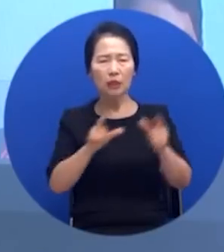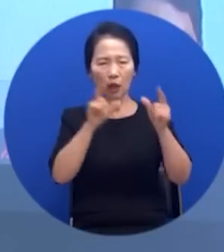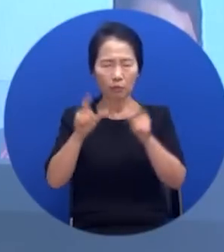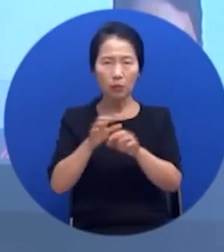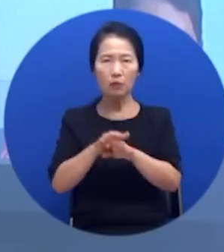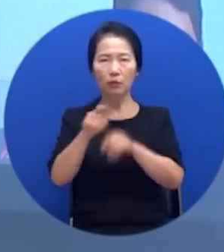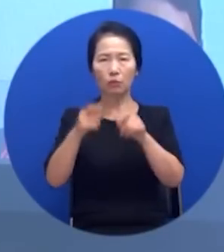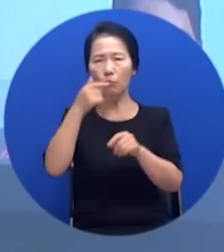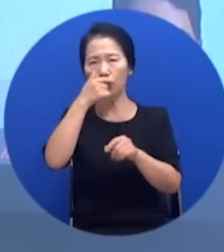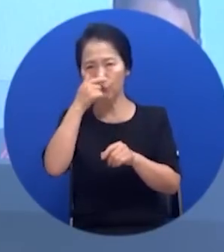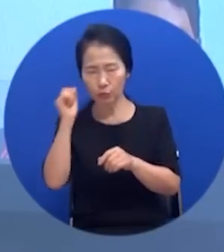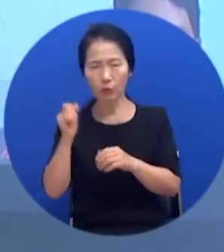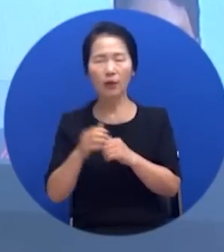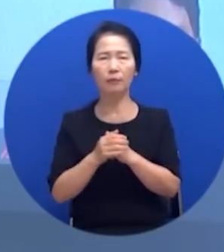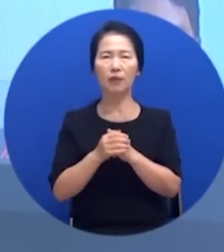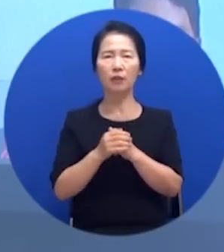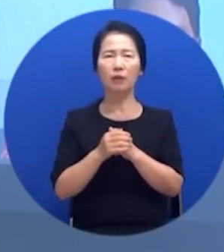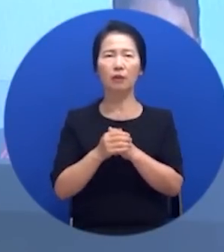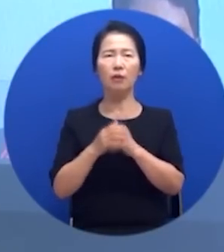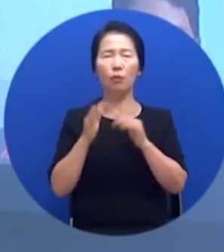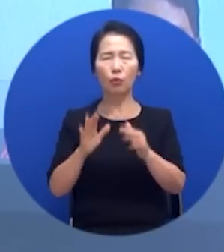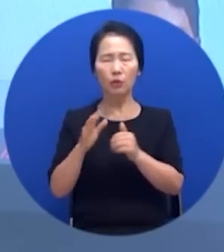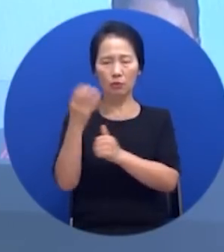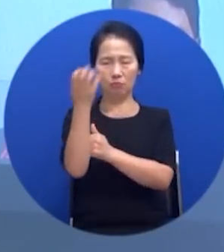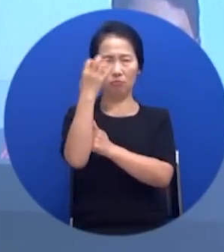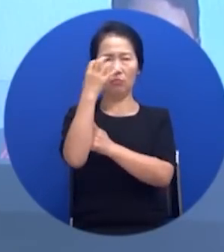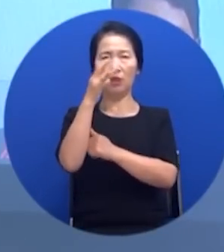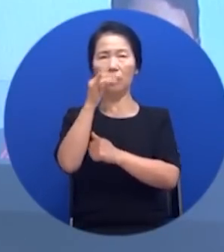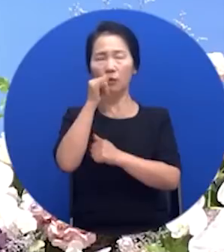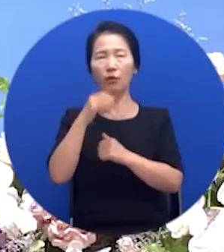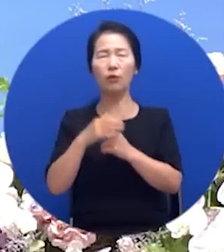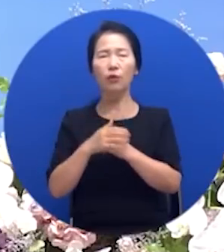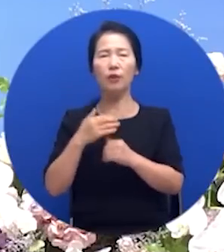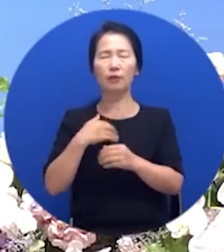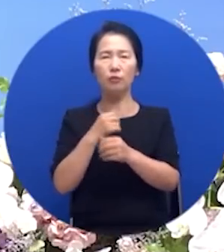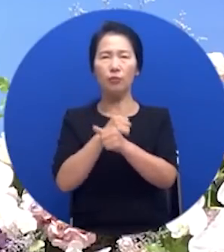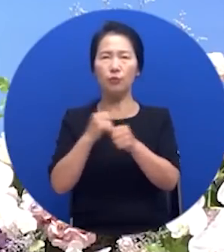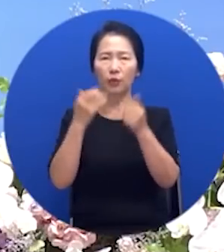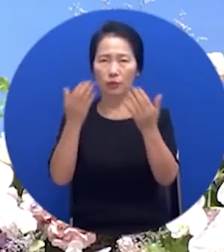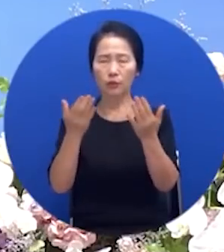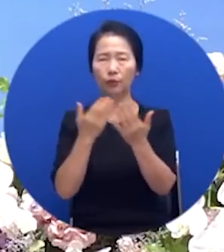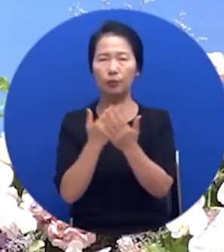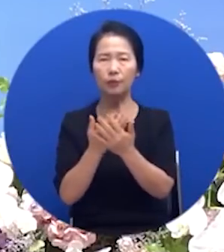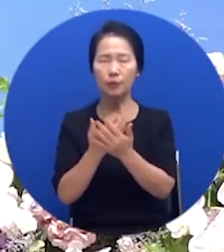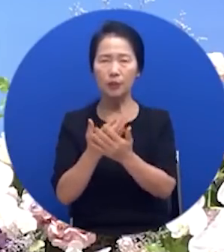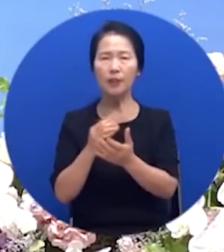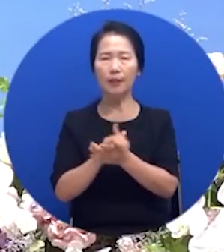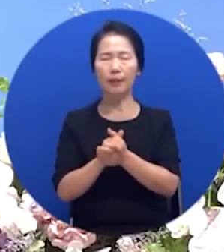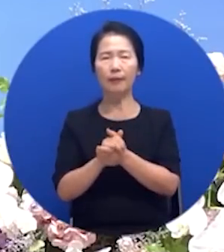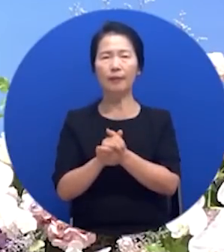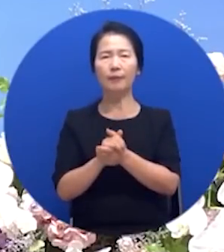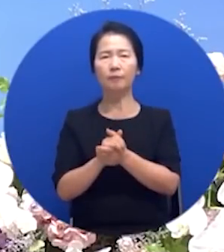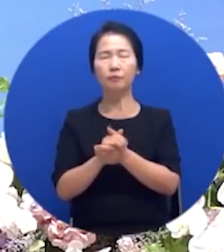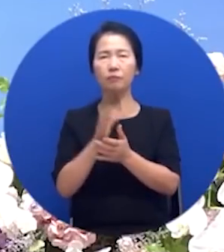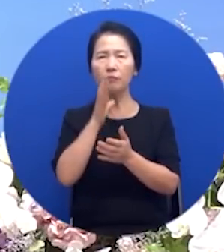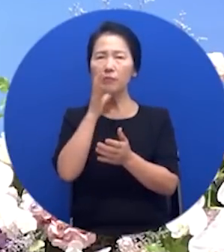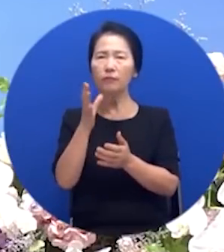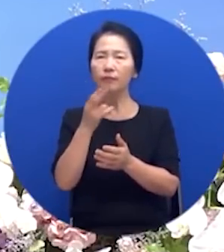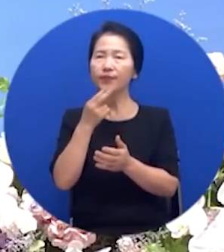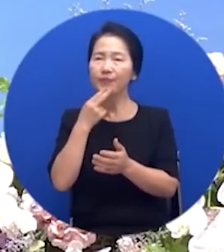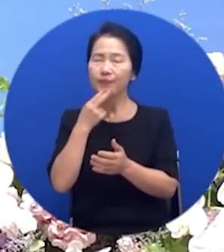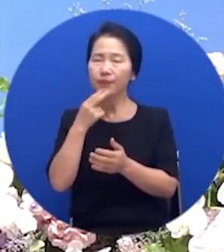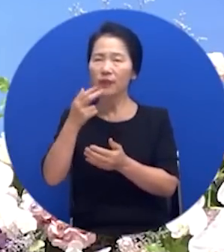못하며 오늘 경고하십니다. 용서하여 주시옵소서. 속지 않으시는 주님